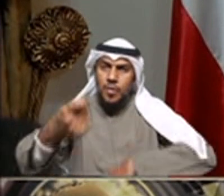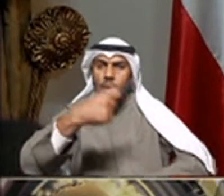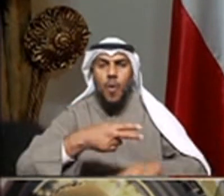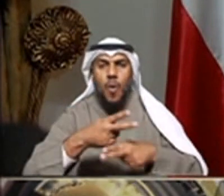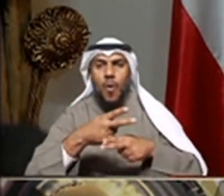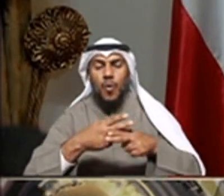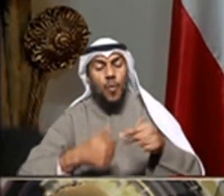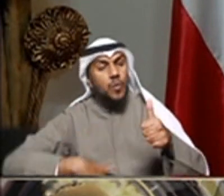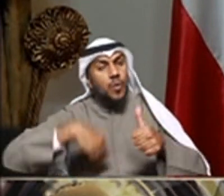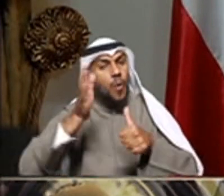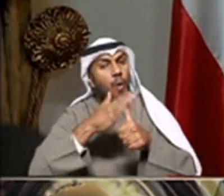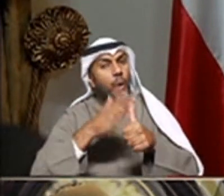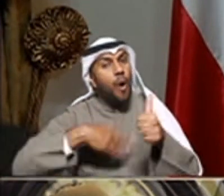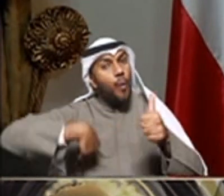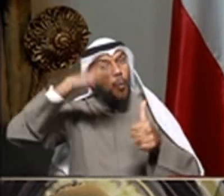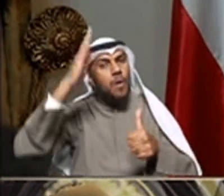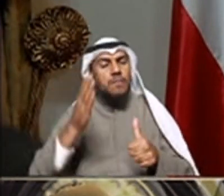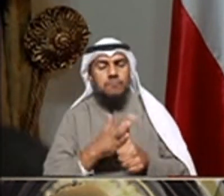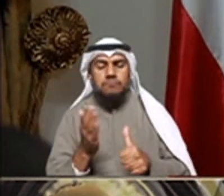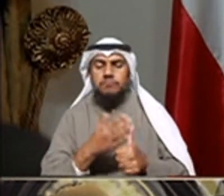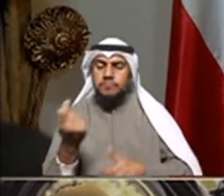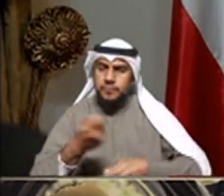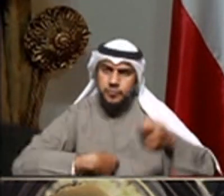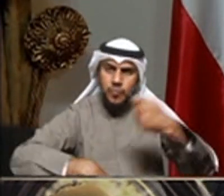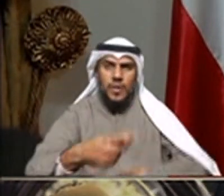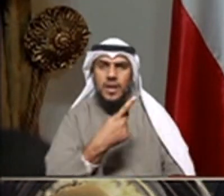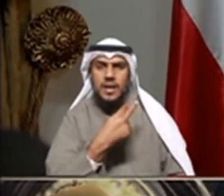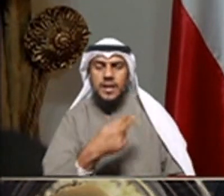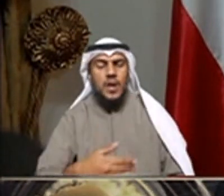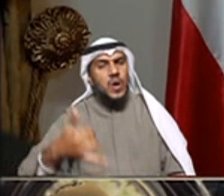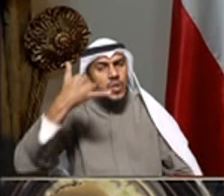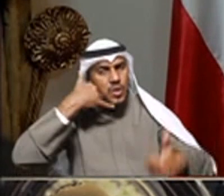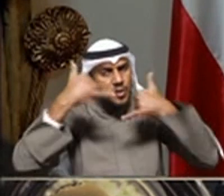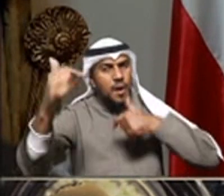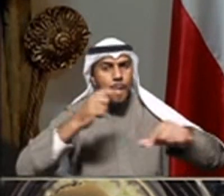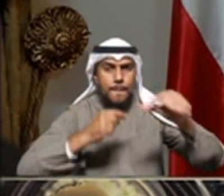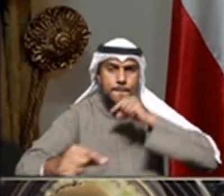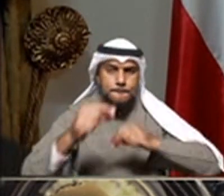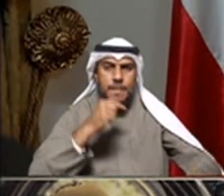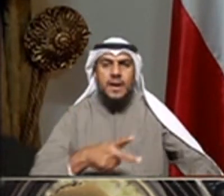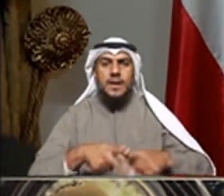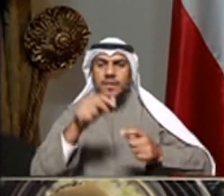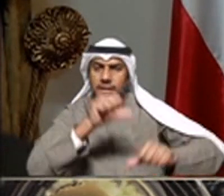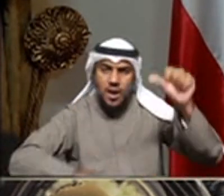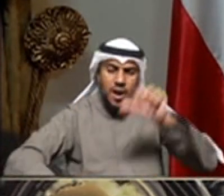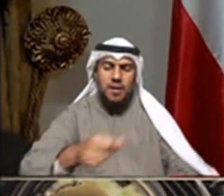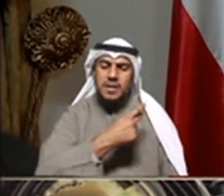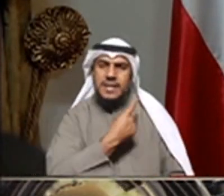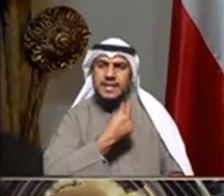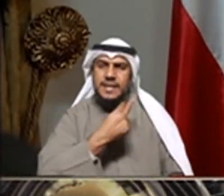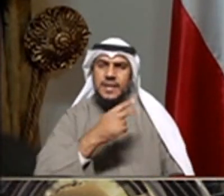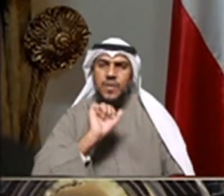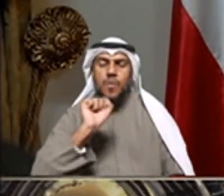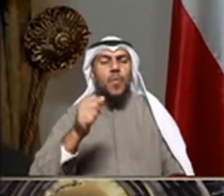حقيقة من أجل تطويرها أيضا من الجانب الاستثماري، وهناك عمل استثماري كبير وضخم، وأيضا هناك مشاركة كبيرة